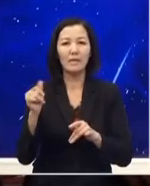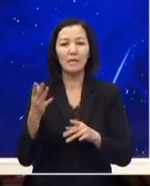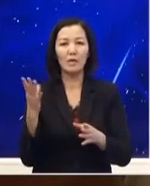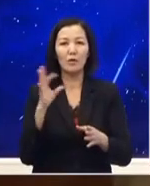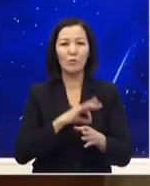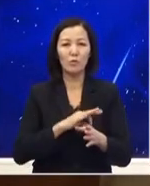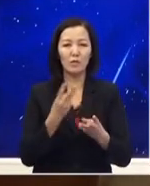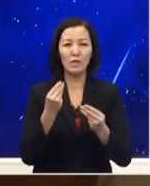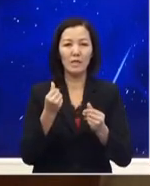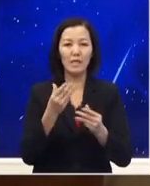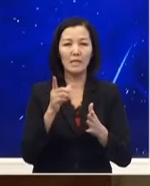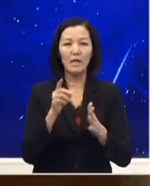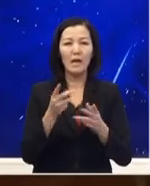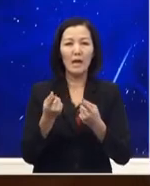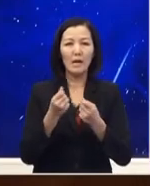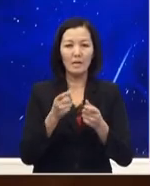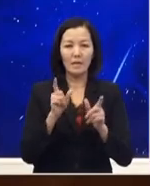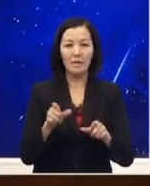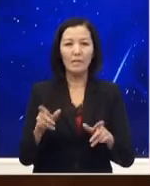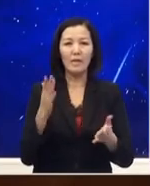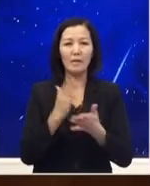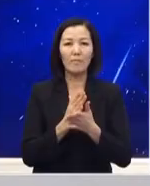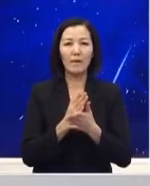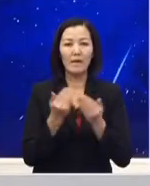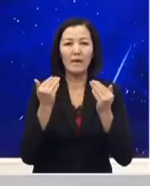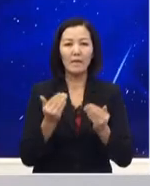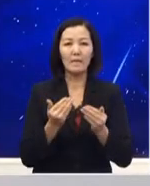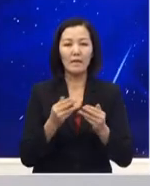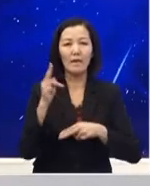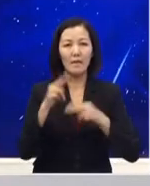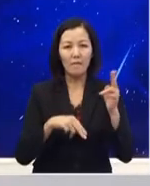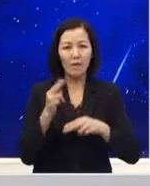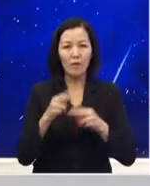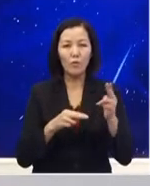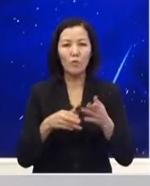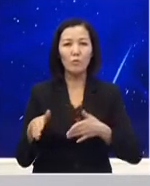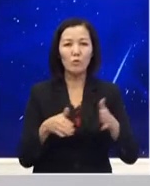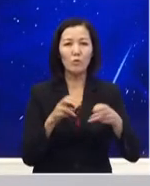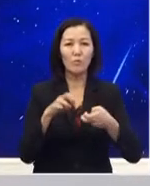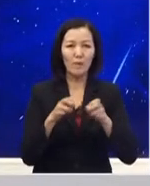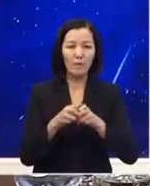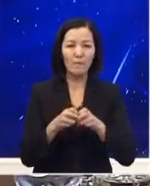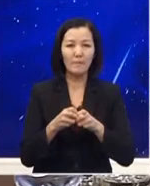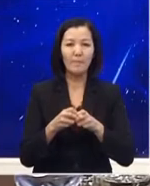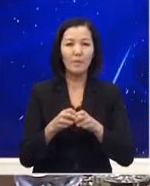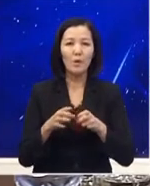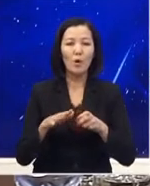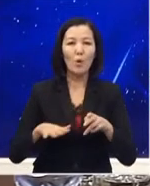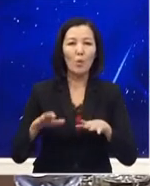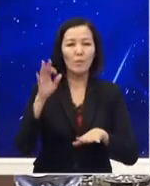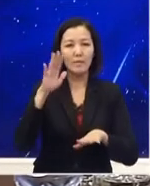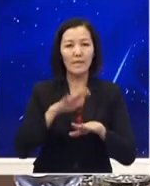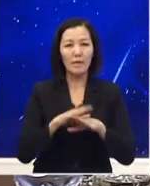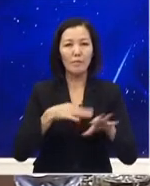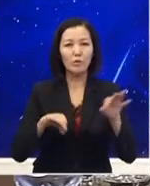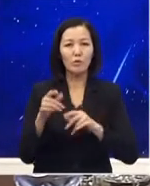құйғысы келетін инвесторларда бар көрінеді. Қол байлау болып тұрғаны инфрақұрылым мен жол мәселесі. Өңір басшысы жоба